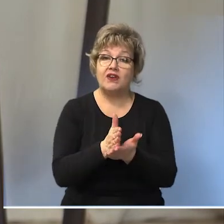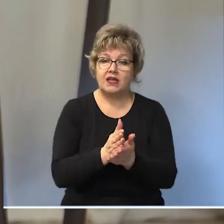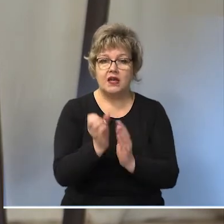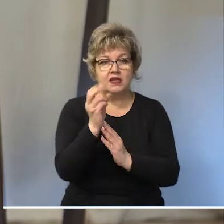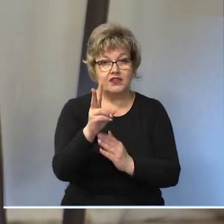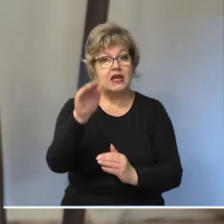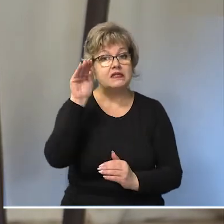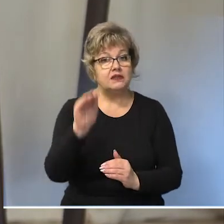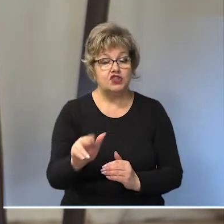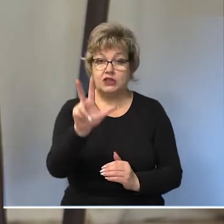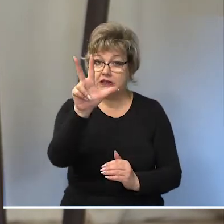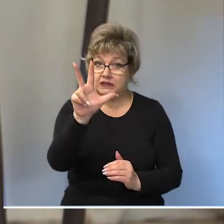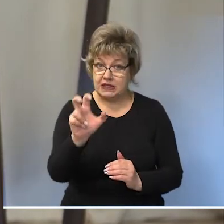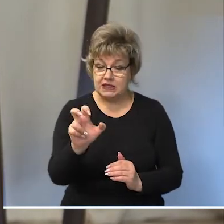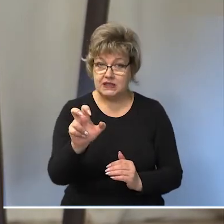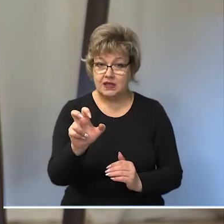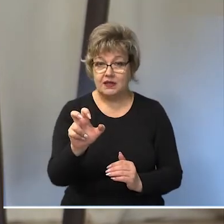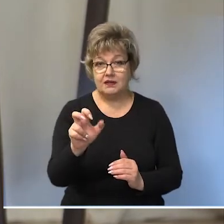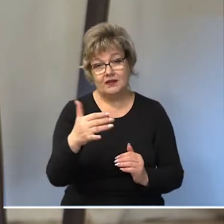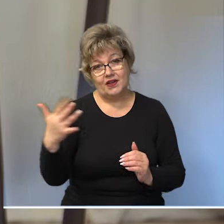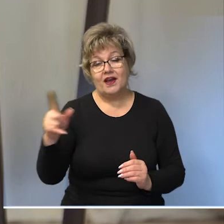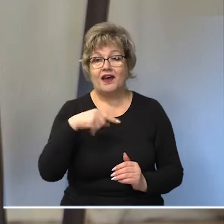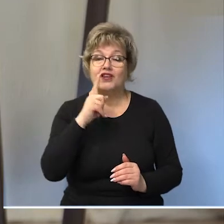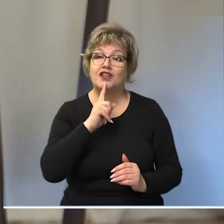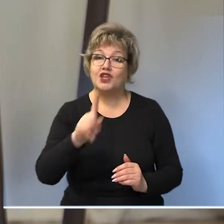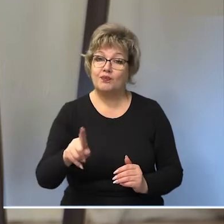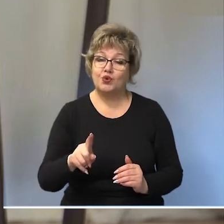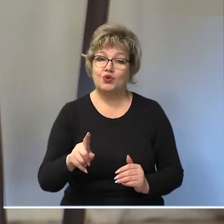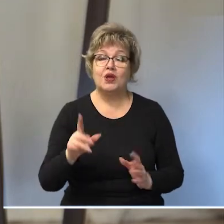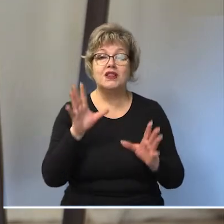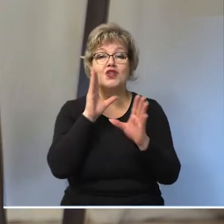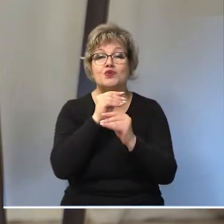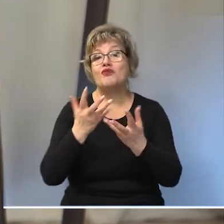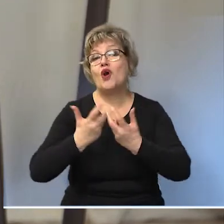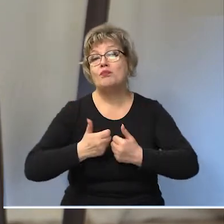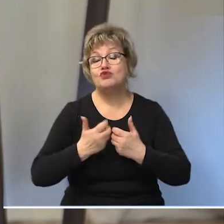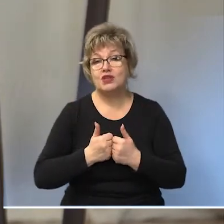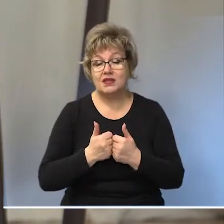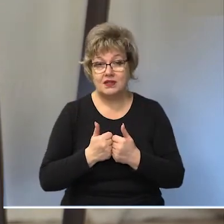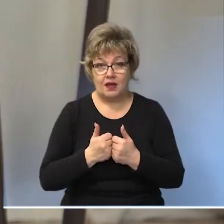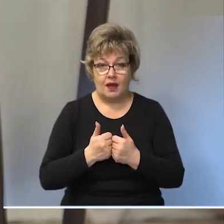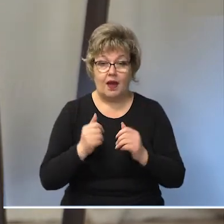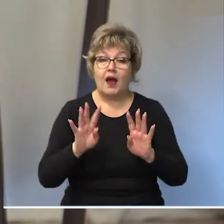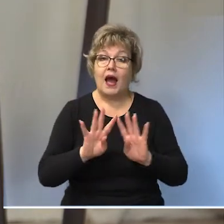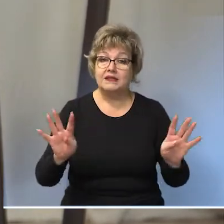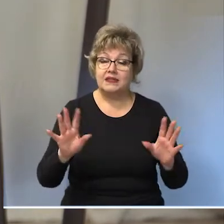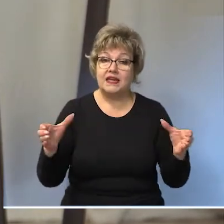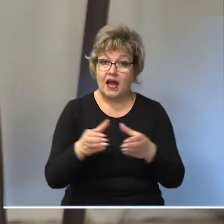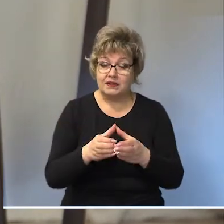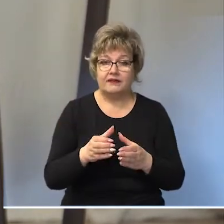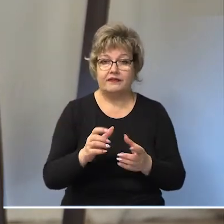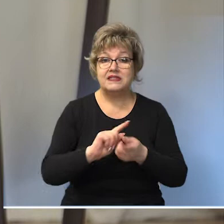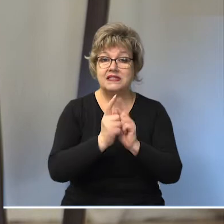составляет 12 300, ну, дальше говорить не буду, не успеваю посчитать. Отрядов